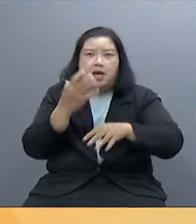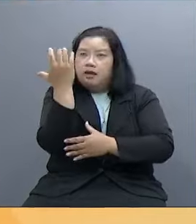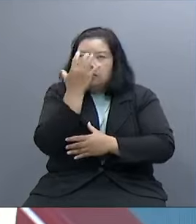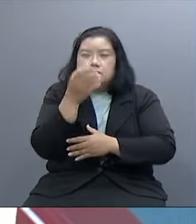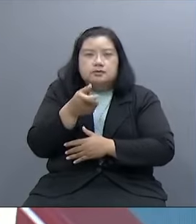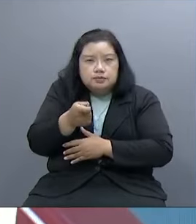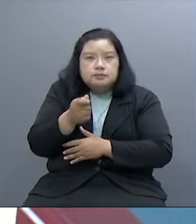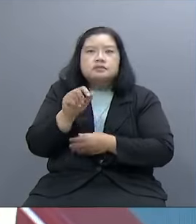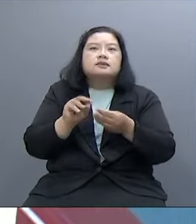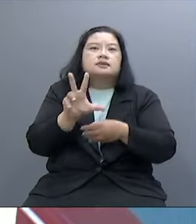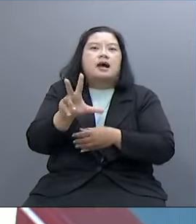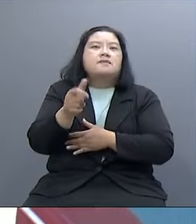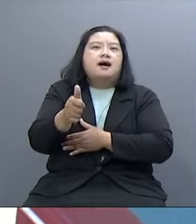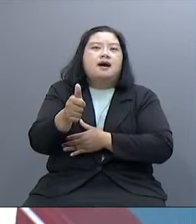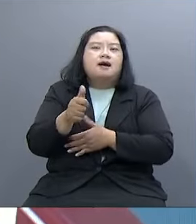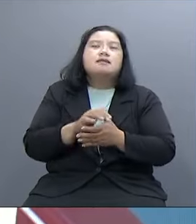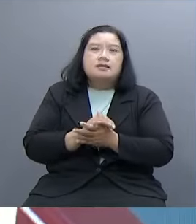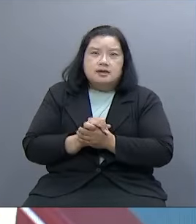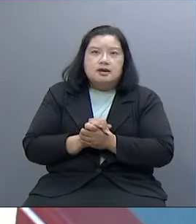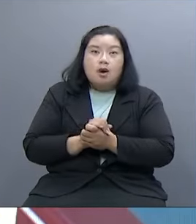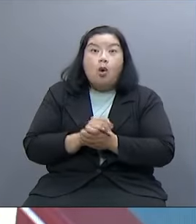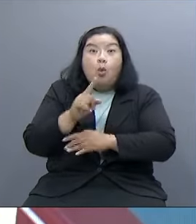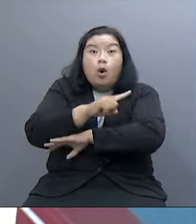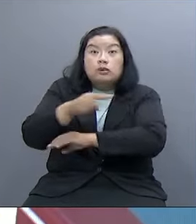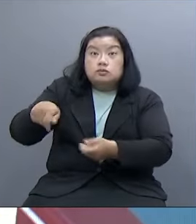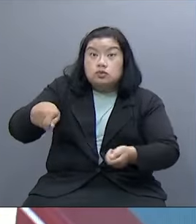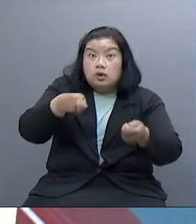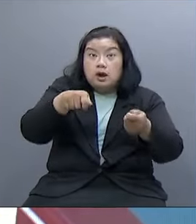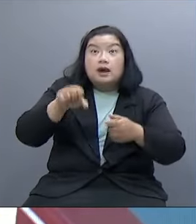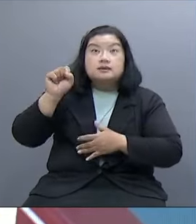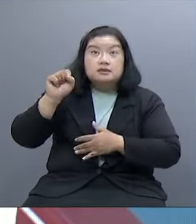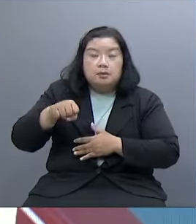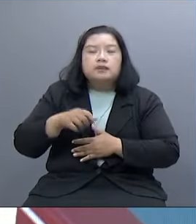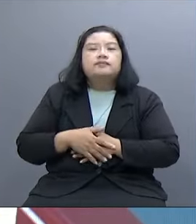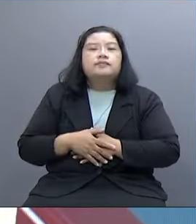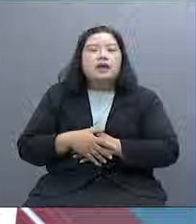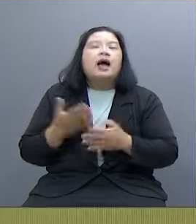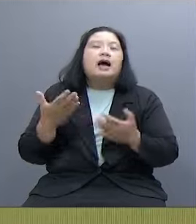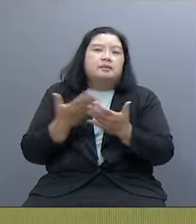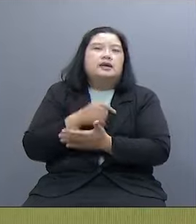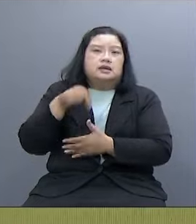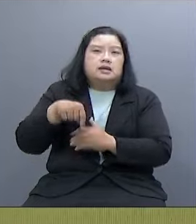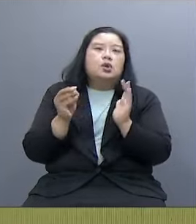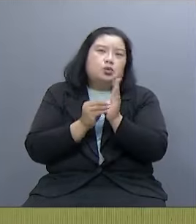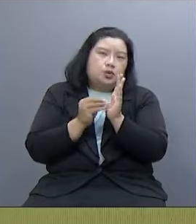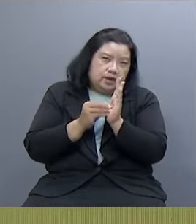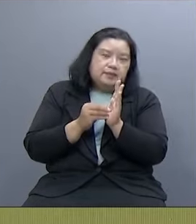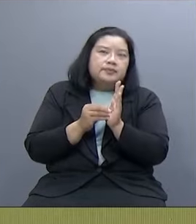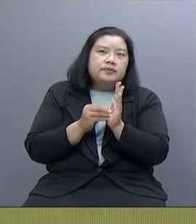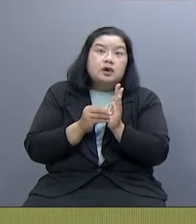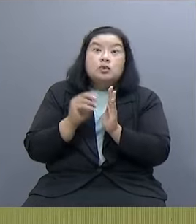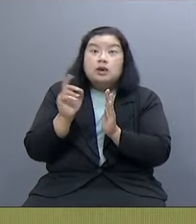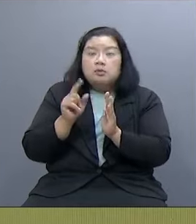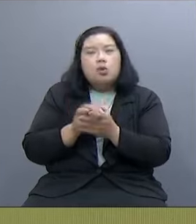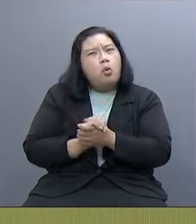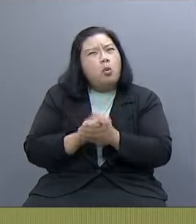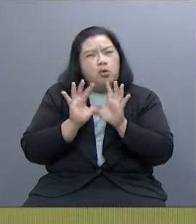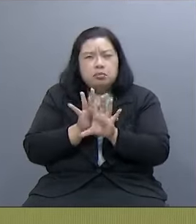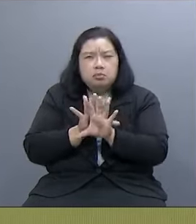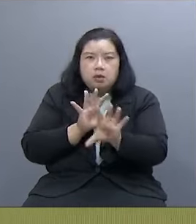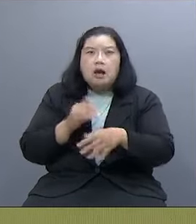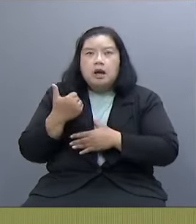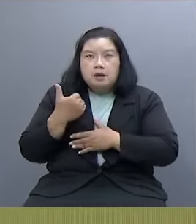พูดถึงเรื่องของงานเทศกาลสงกรานต ์ เอากลับมาที่กรุงเทพแล้วบ้างพี่ชมพู โอ้โหต้องบอกว่ากรุงเทพนี่คึกคักมากนะคะเขาจะมีหลาย